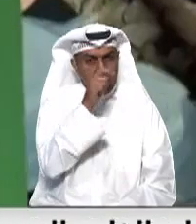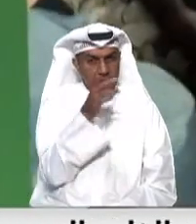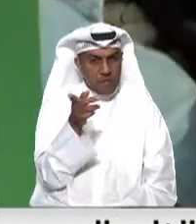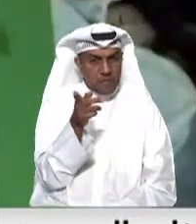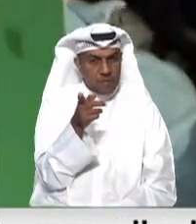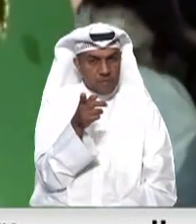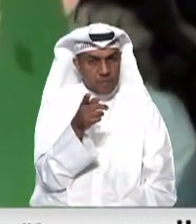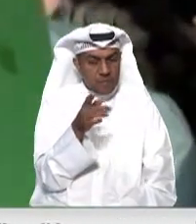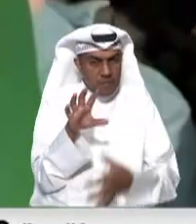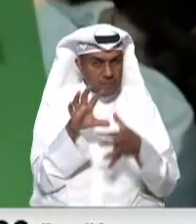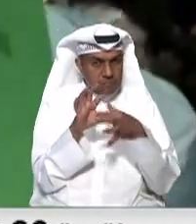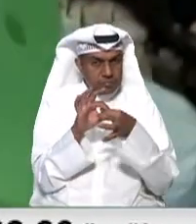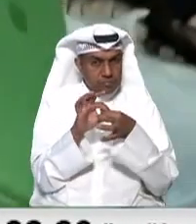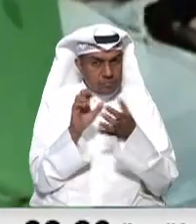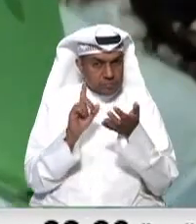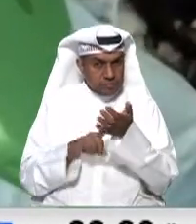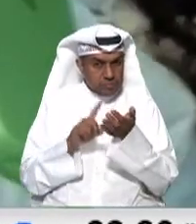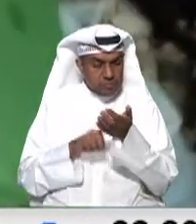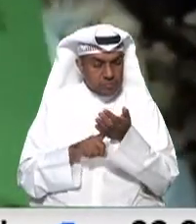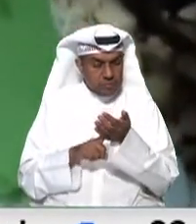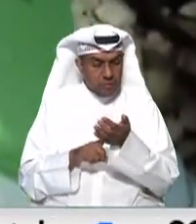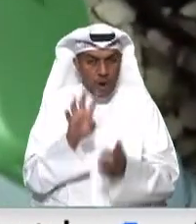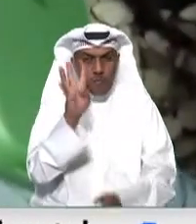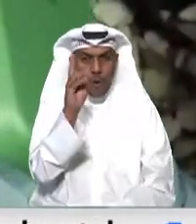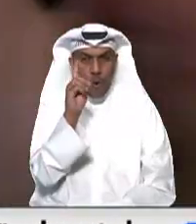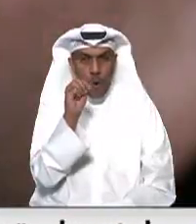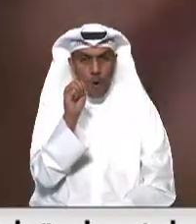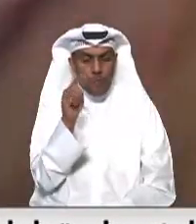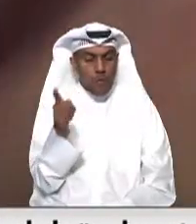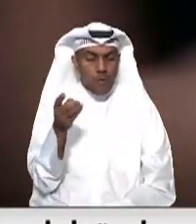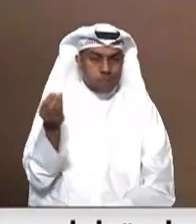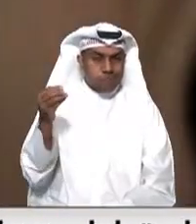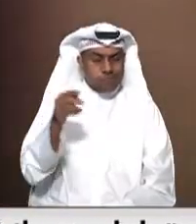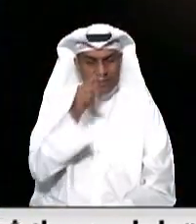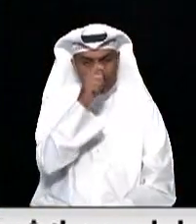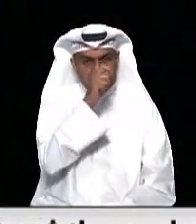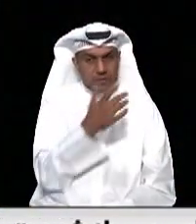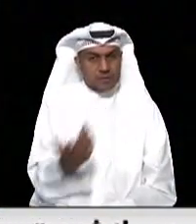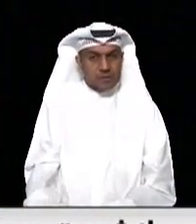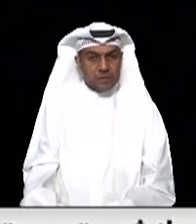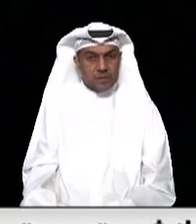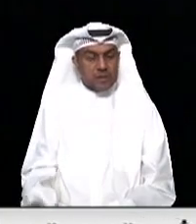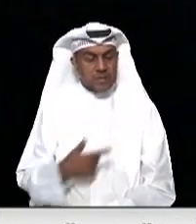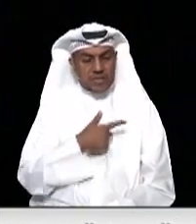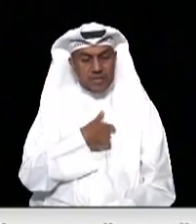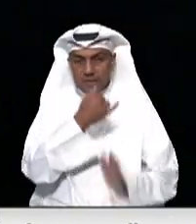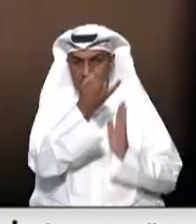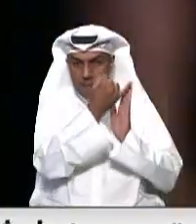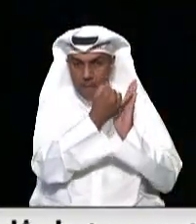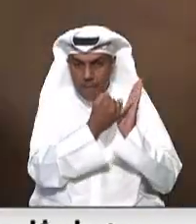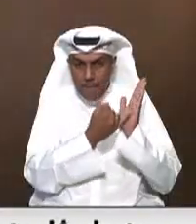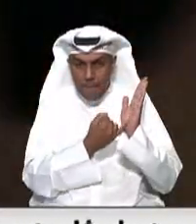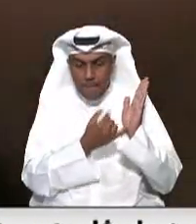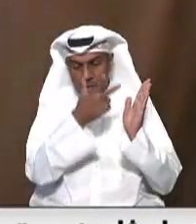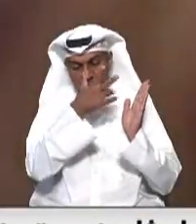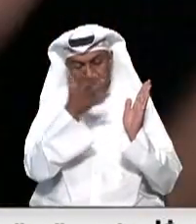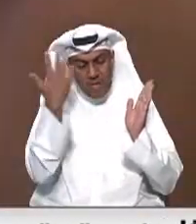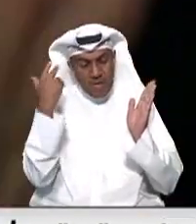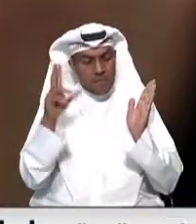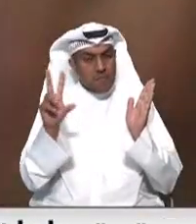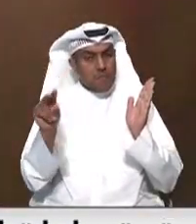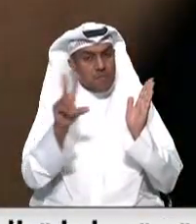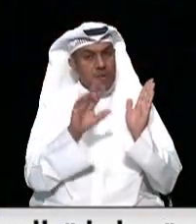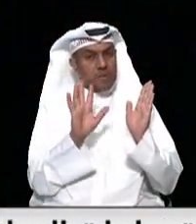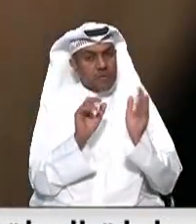اتفاق الهدنة المؤقتة تشمل عدم الالتزام بمعايير الأسماء التي نصت على الأقدمية.